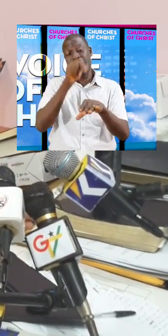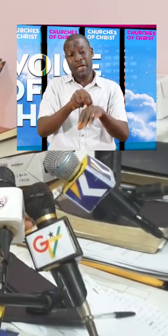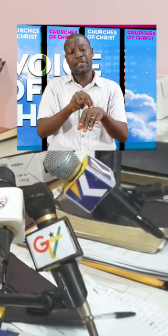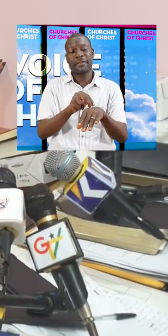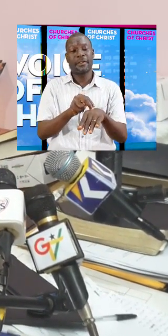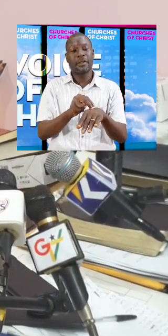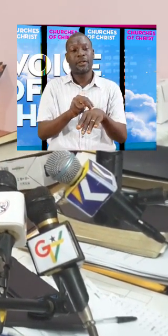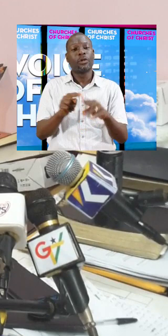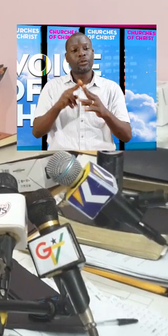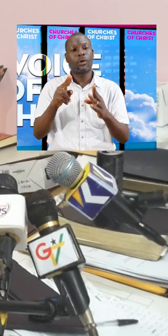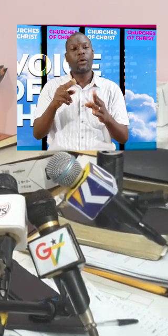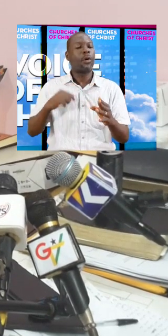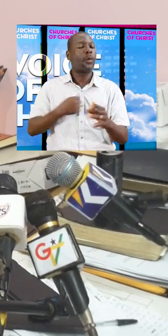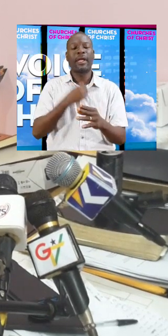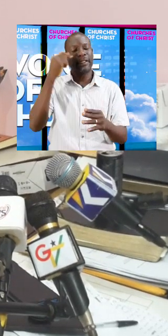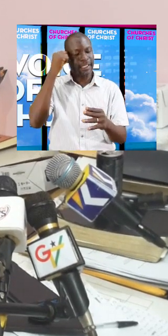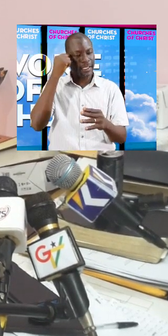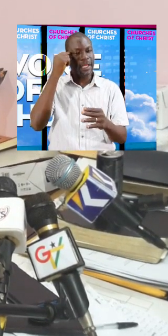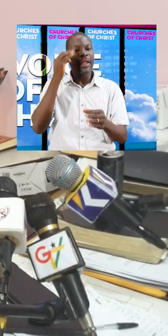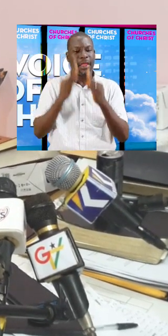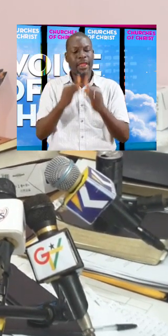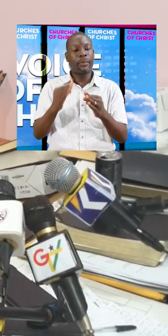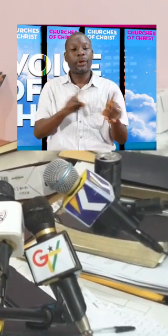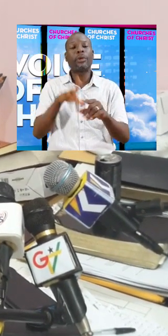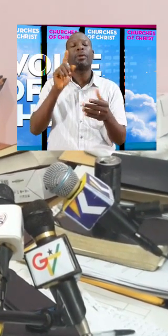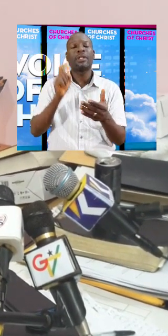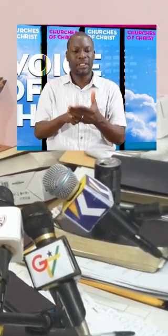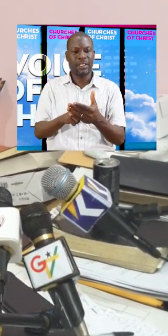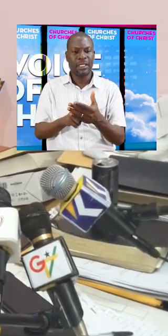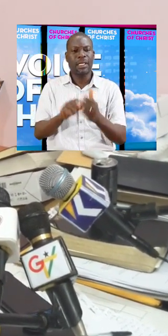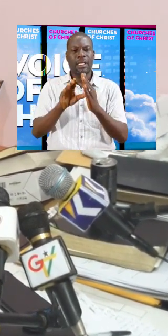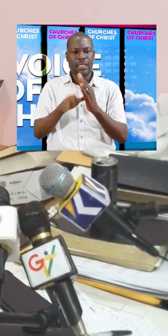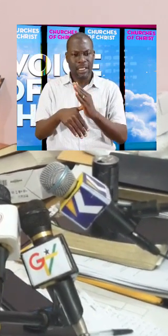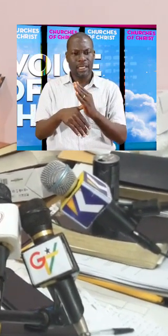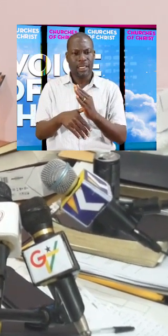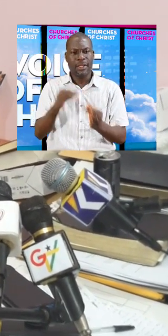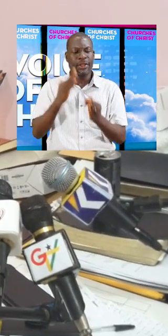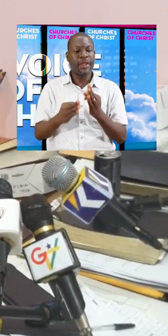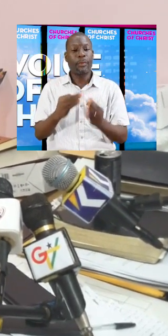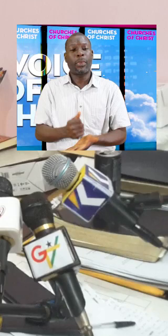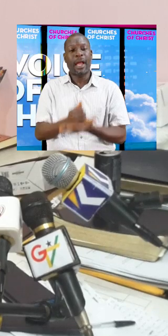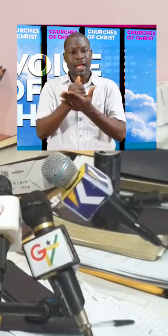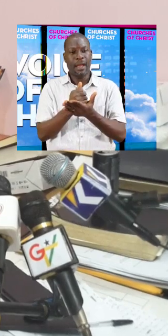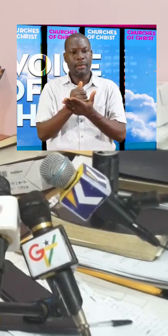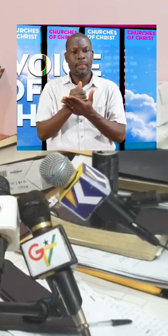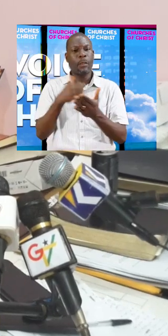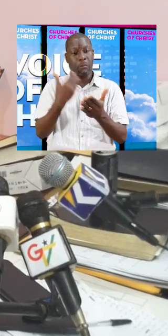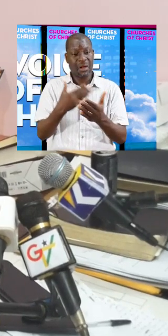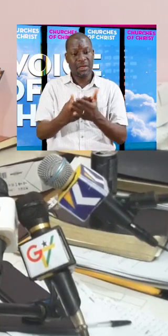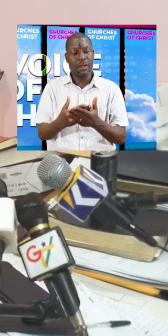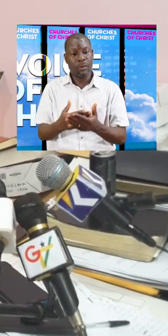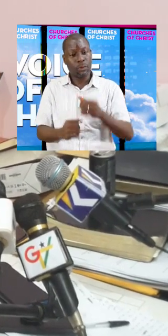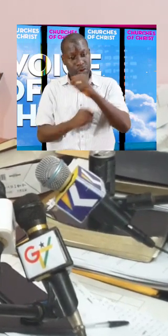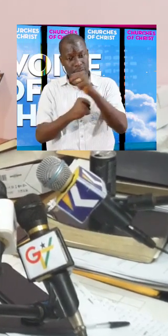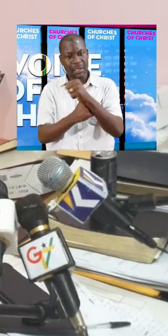ema nti ade kire yesa se yetumi eye wei na eboa na sika kakra ye dia me no etumi